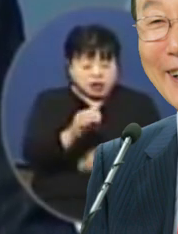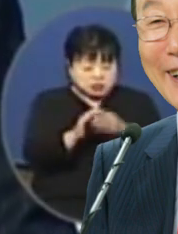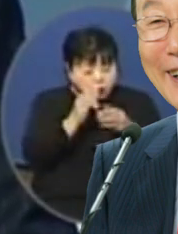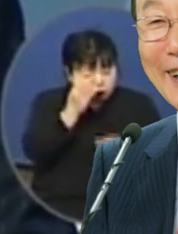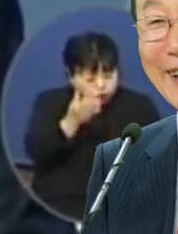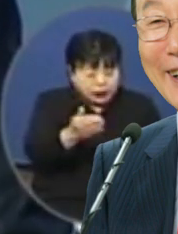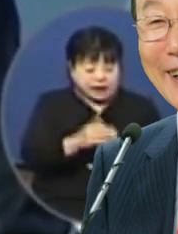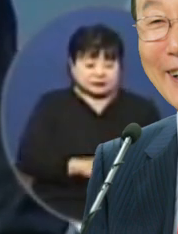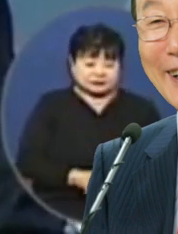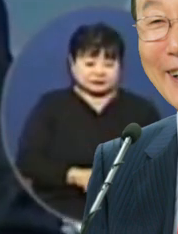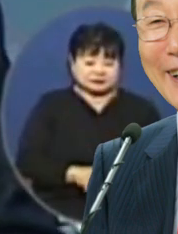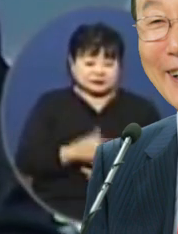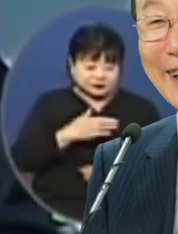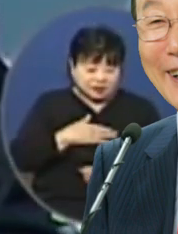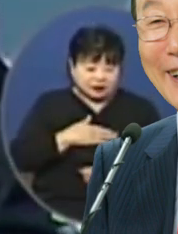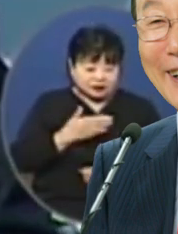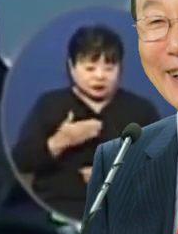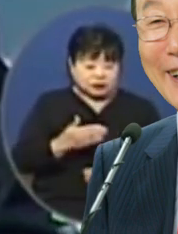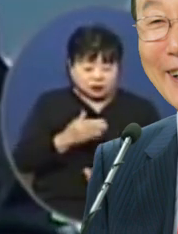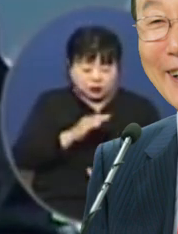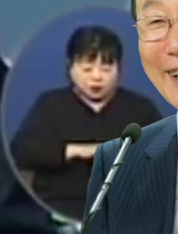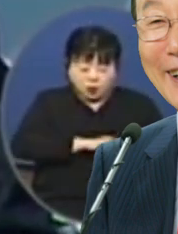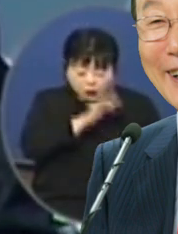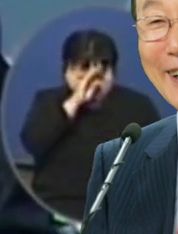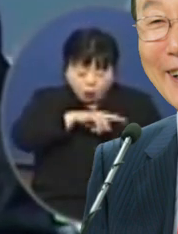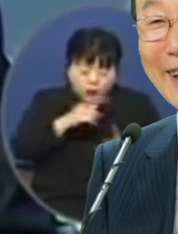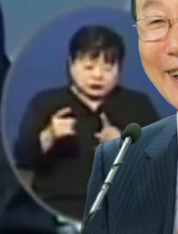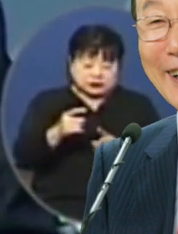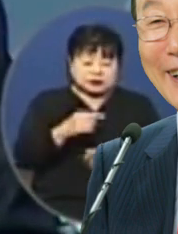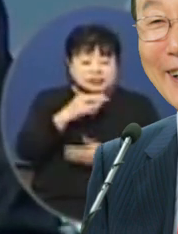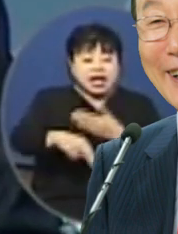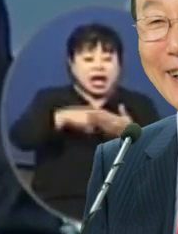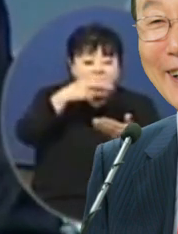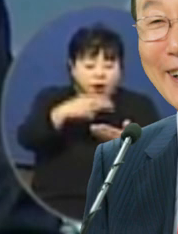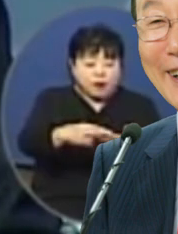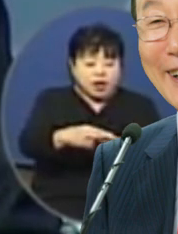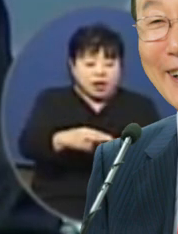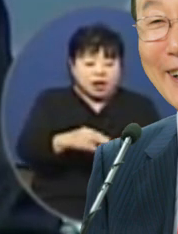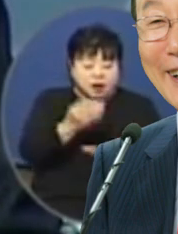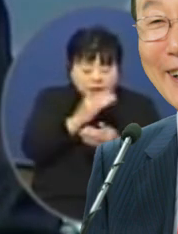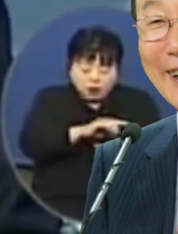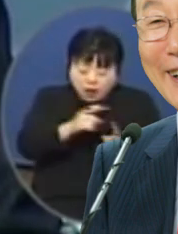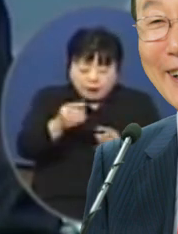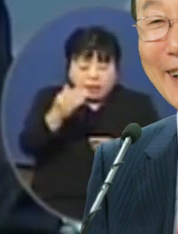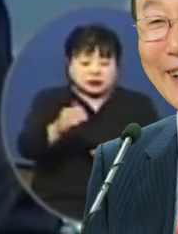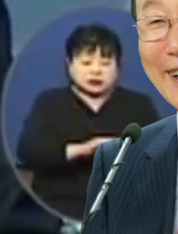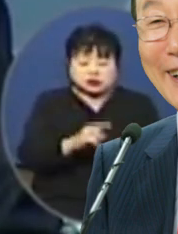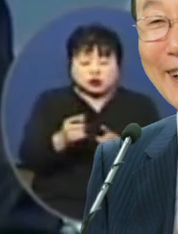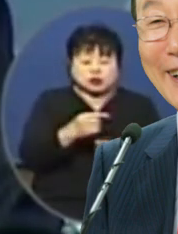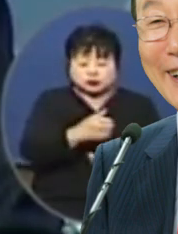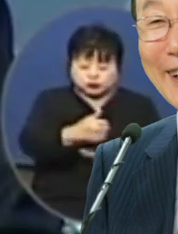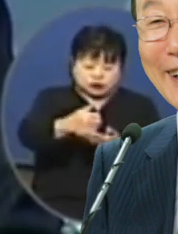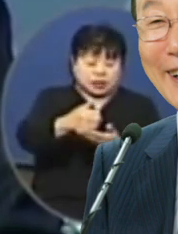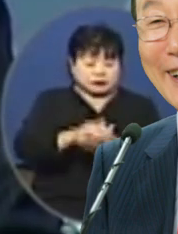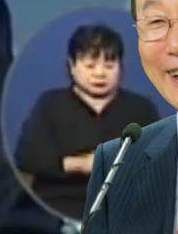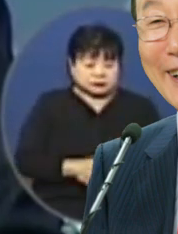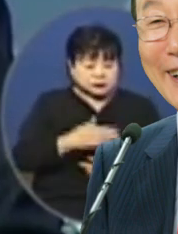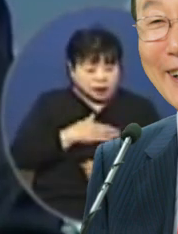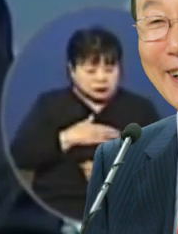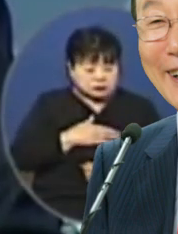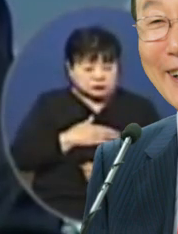채워주겠다. 나는 너를 고치는 야훼 라파이시다. 치료자다.